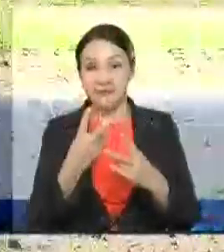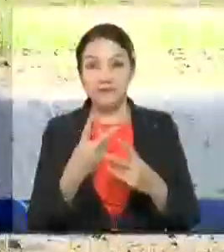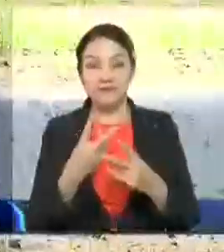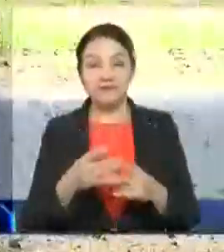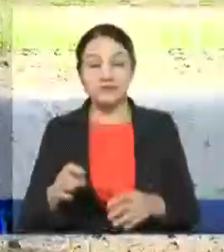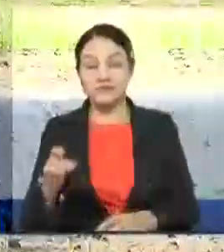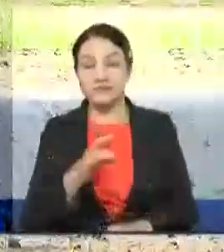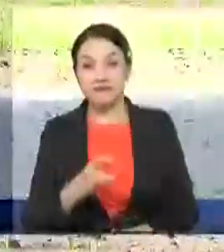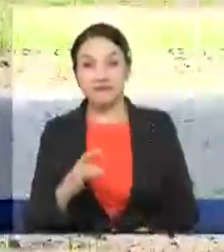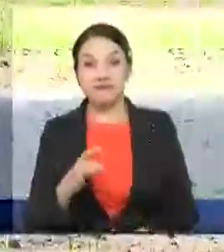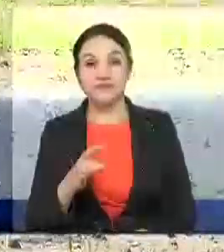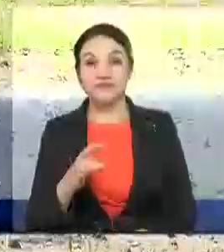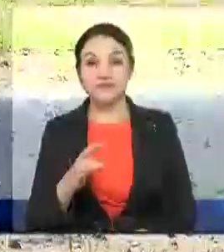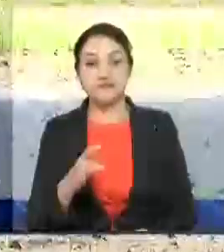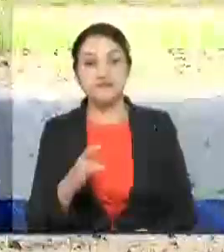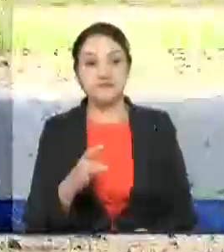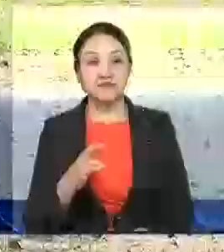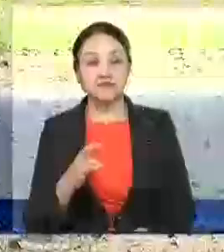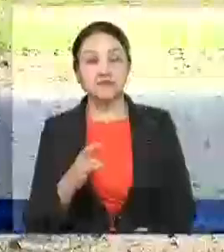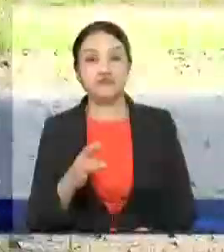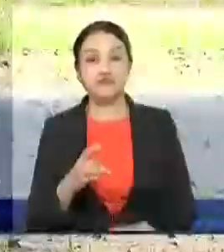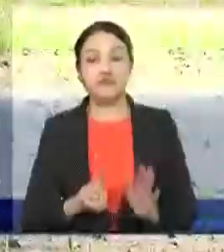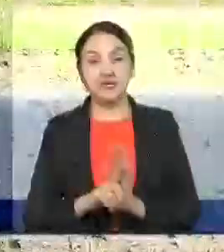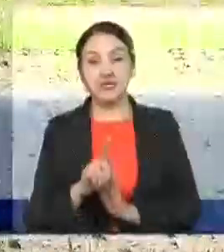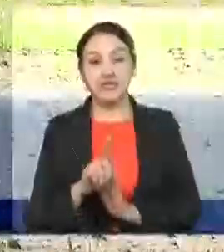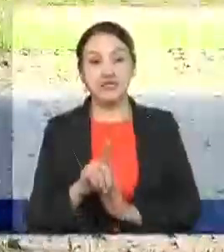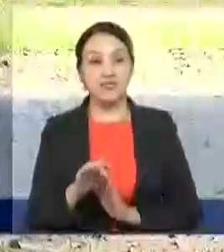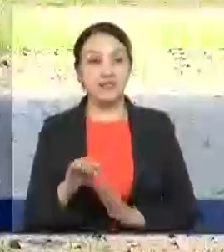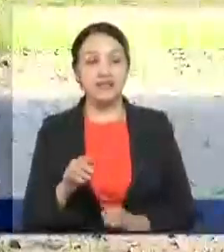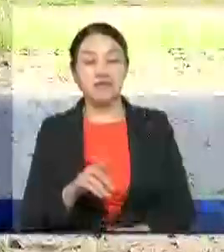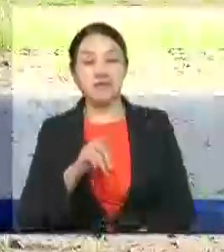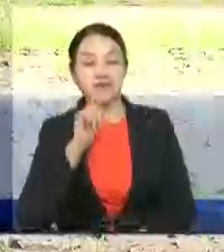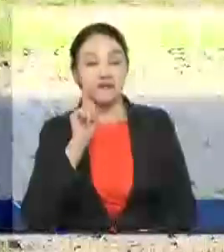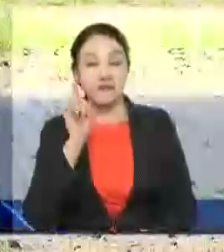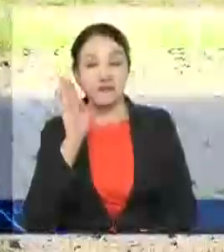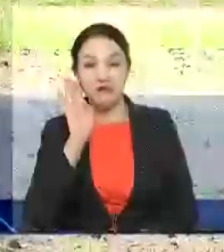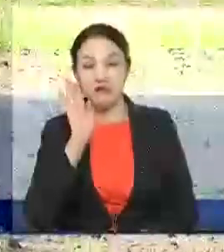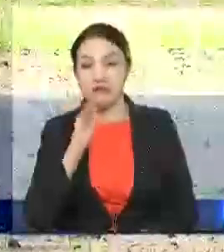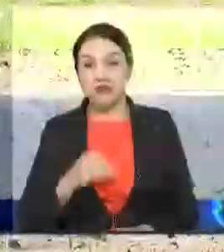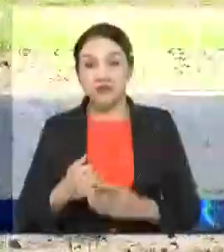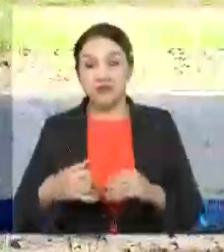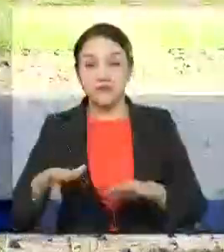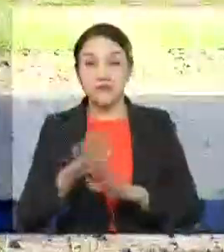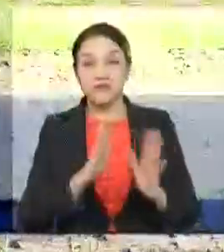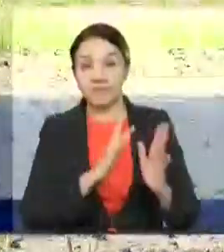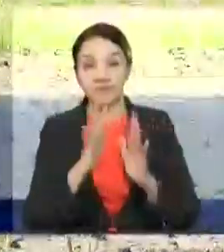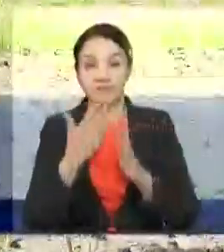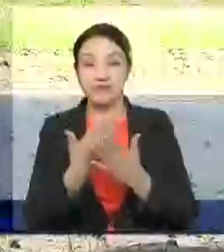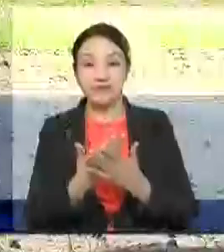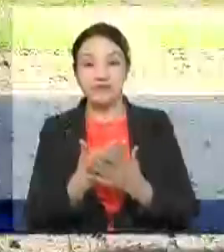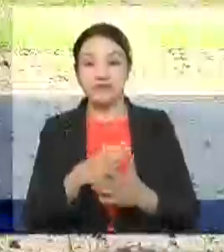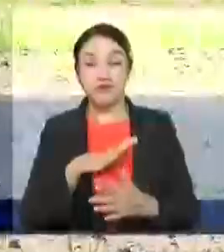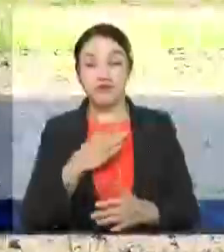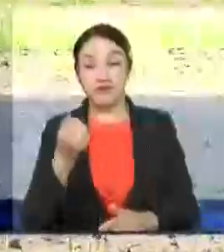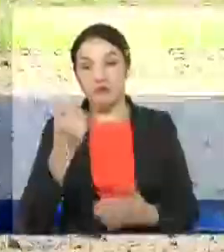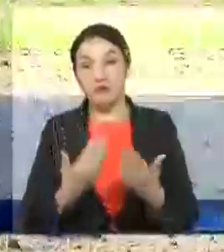территории, получается, начала этого водно-зеленого парка идет строительство нового фонтана, но при этом наш